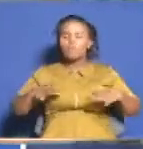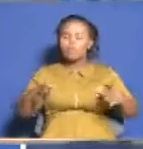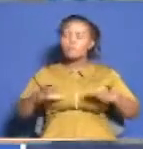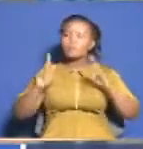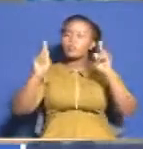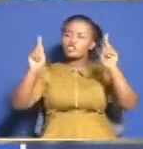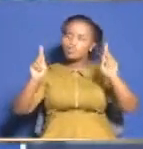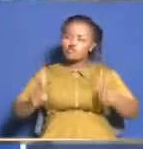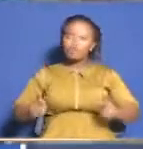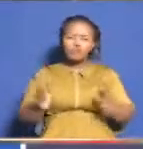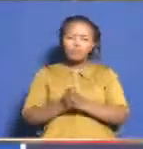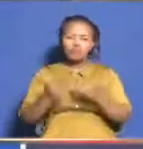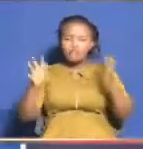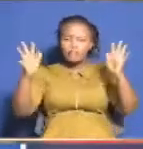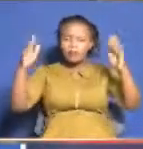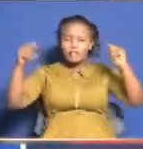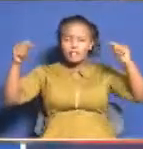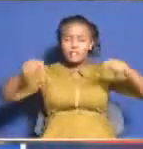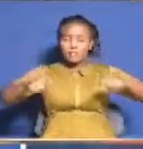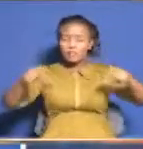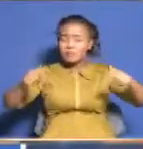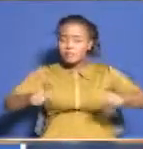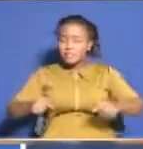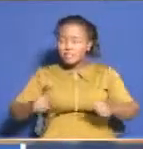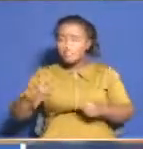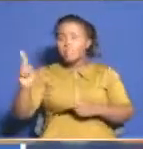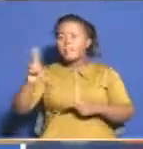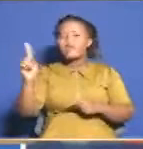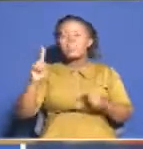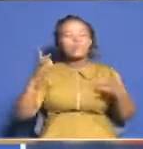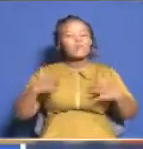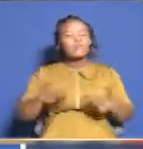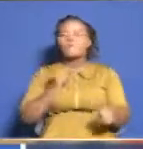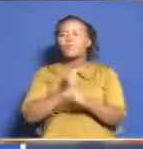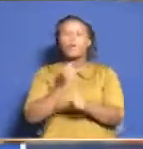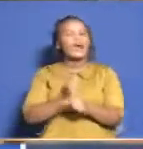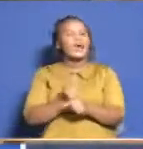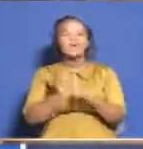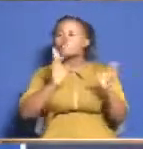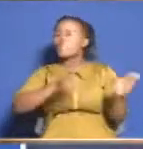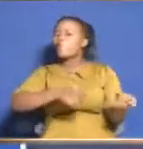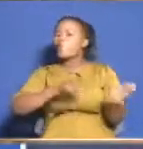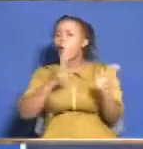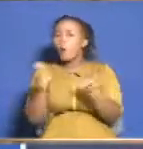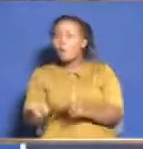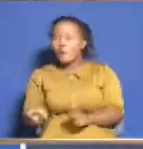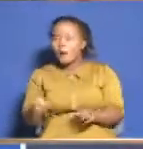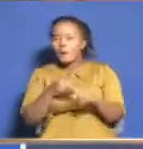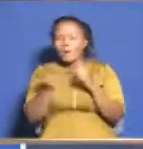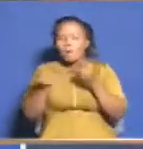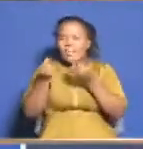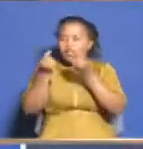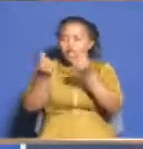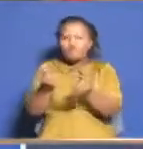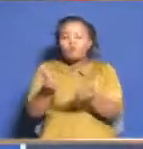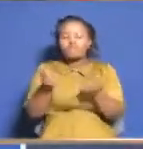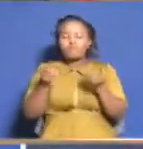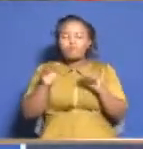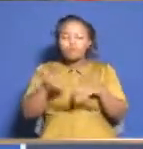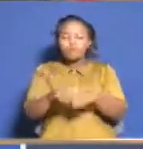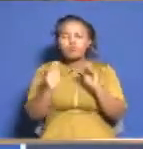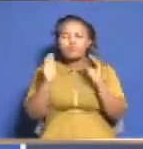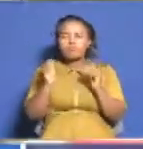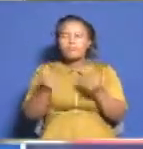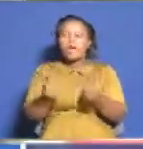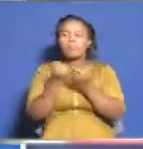wakisherehekea tamasha za leo, wakazi wa jiji la Nairobi waliendelea na shughuli za kawaida, ingawa baadhi yao walifuatilia matukio mbashara